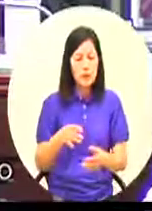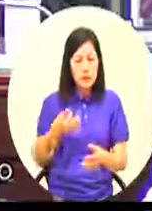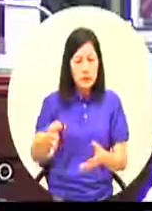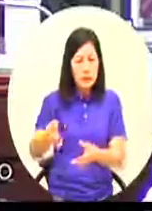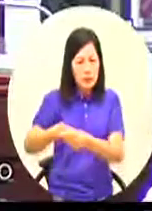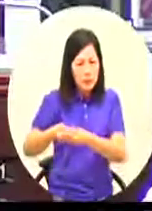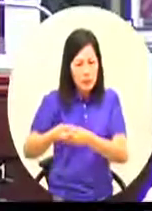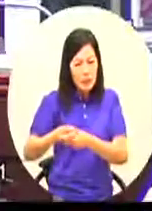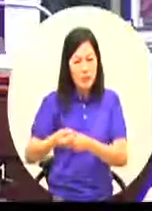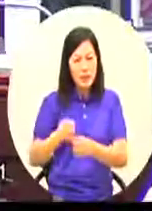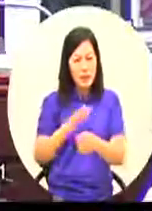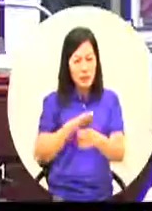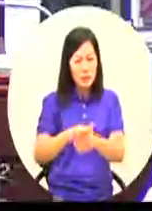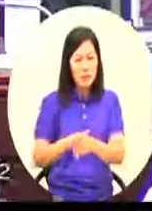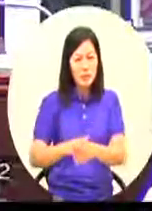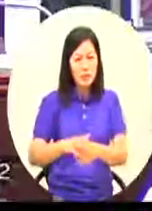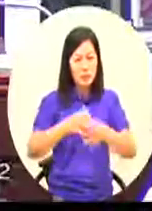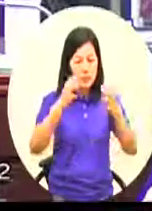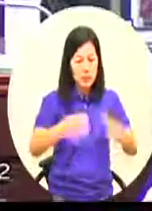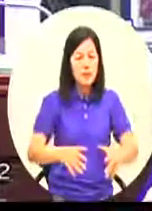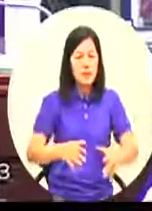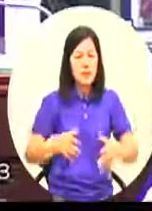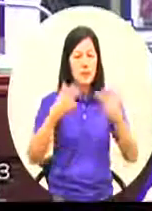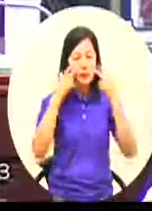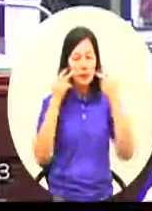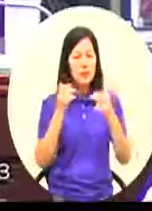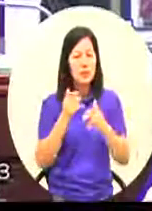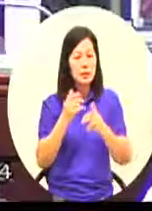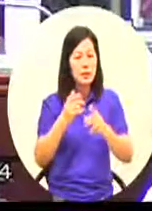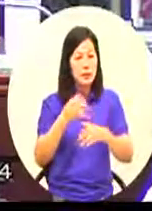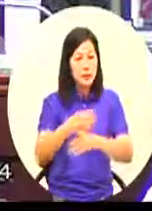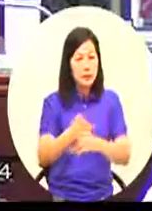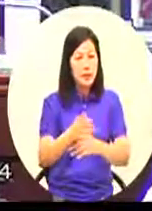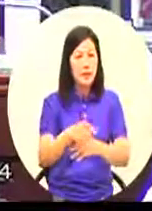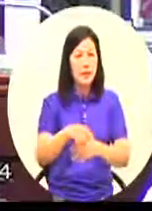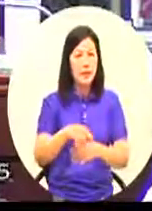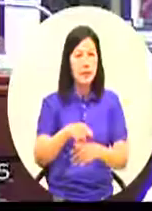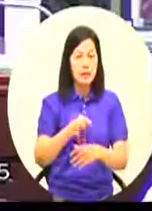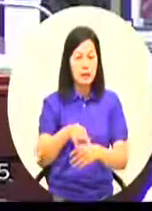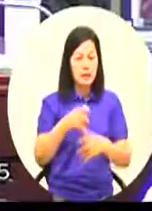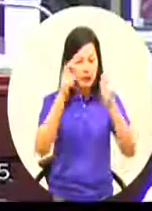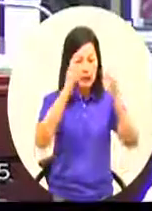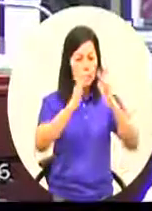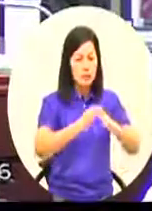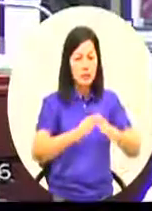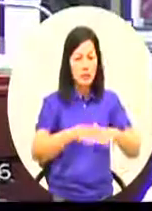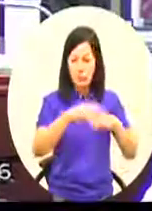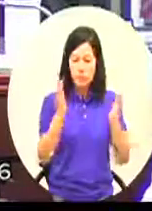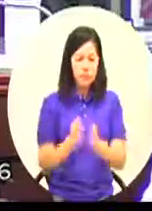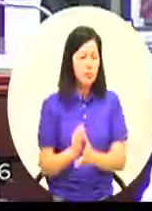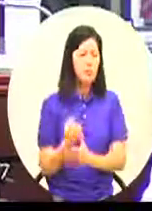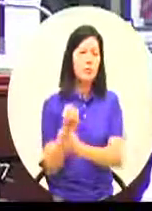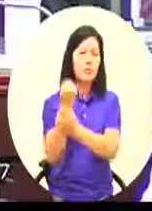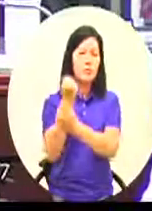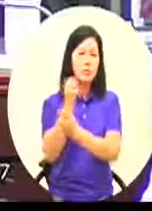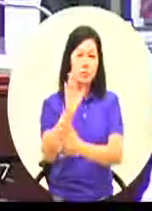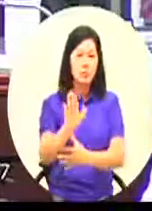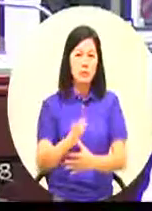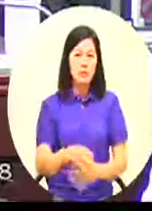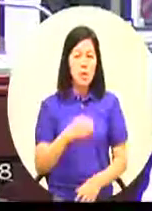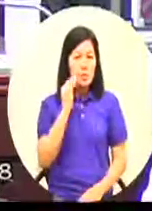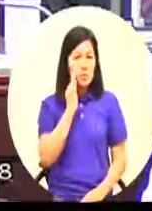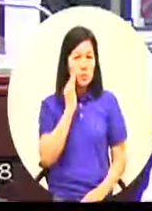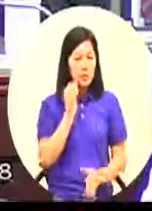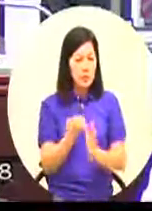费来建设我们的原乡。我想高雄市政府的立场这个部分都全力支持啊。如果